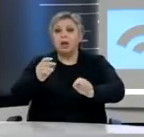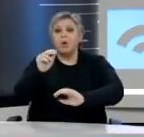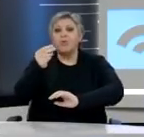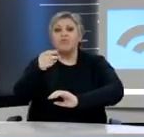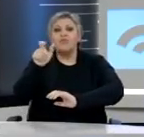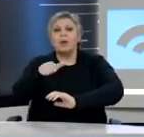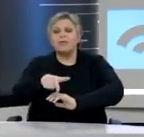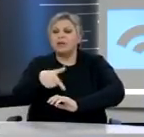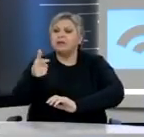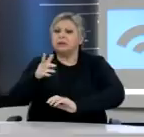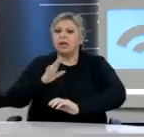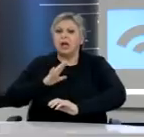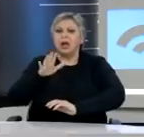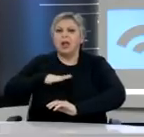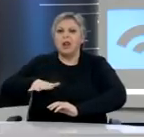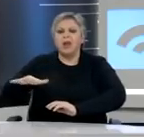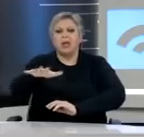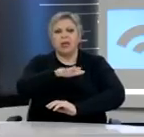και στους Έλληνες πολίτες που μας παρακολουθούν.